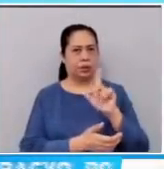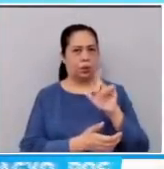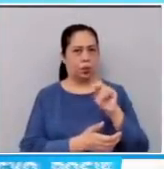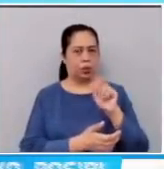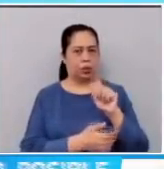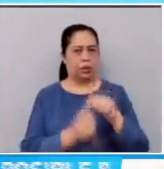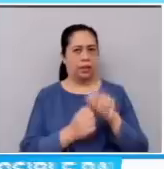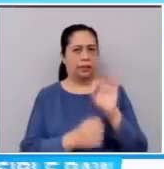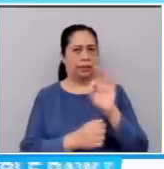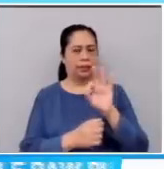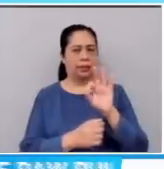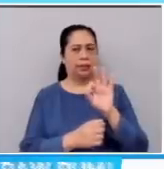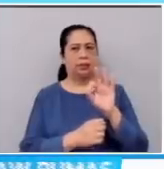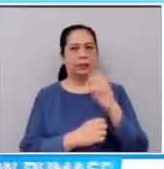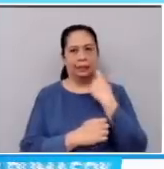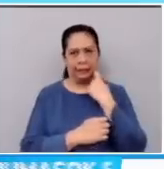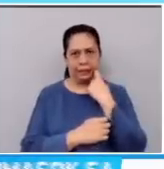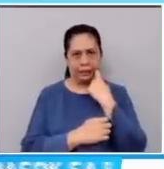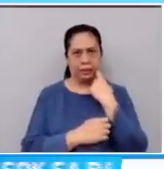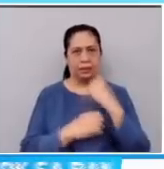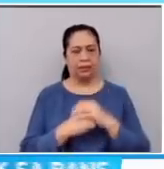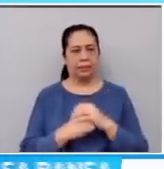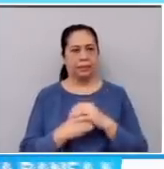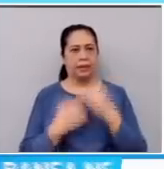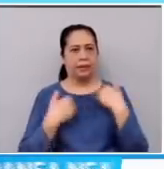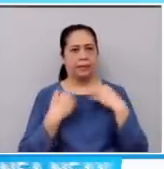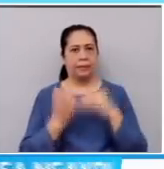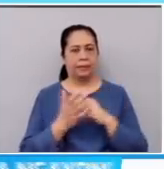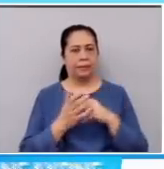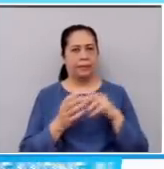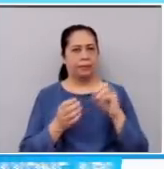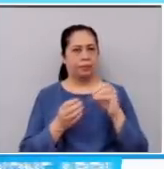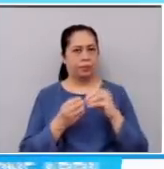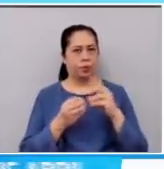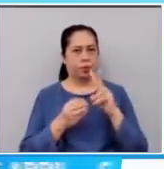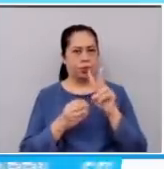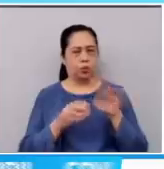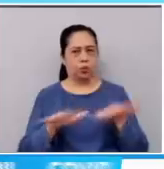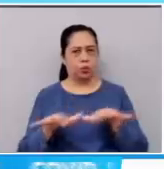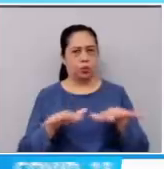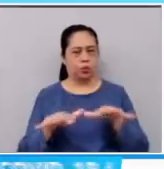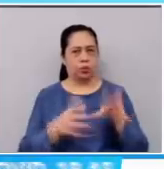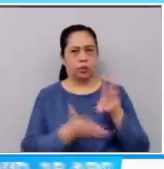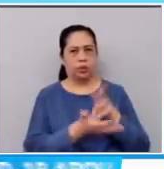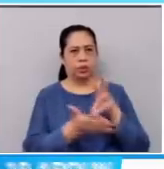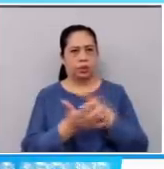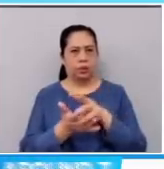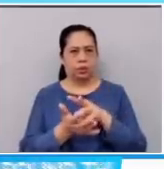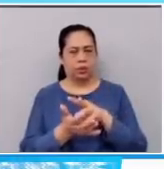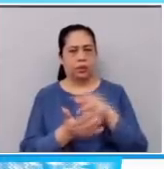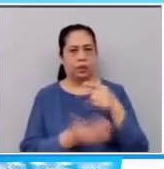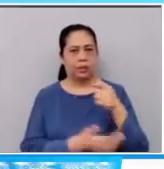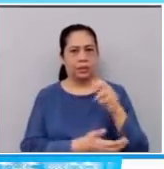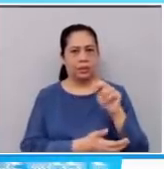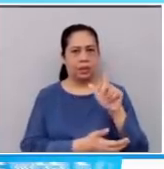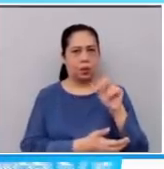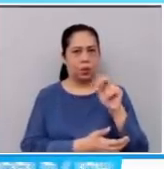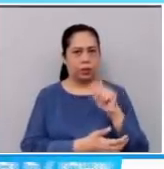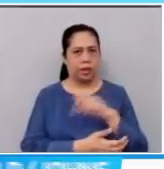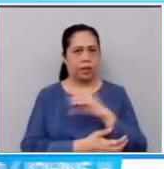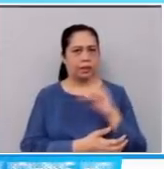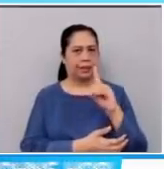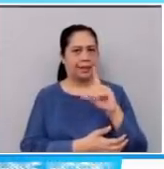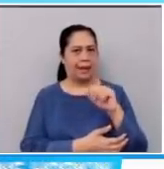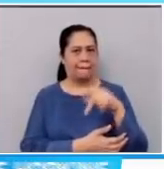9:30 kanina. May naitalang intensity 2 na pagyanig sa mga bayan ng General Luna at Dapa. Ayon